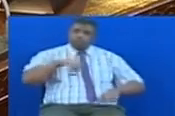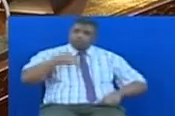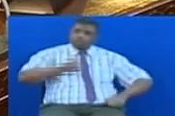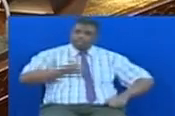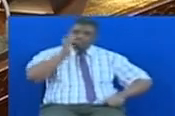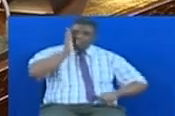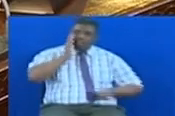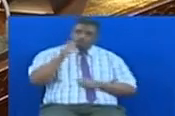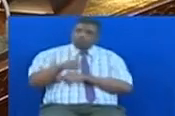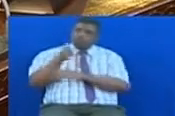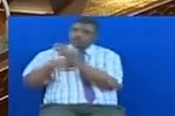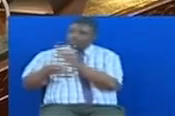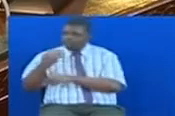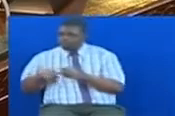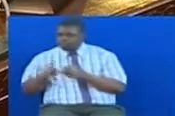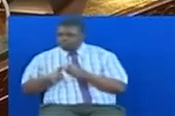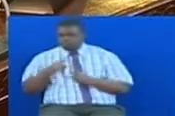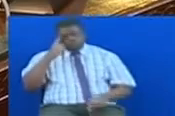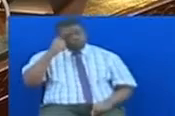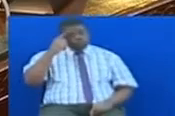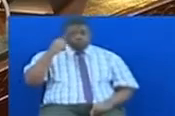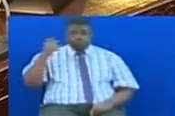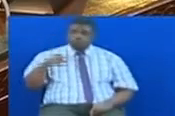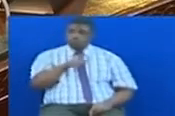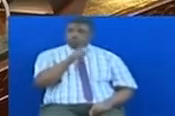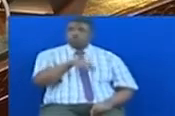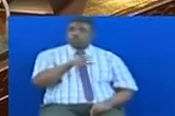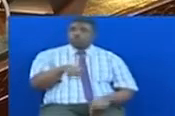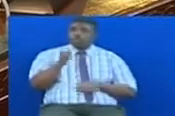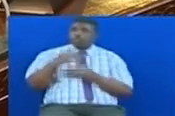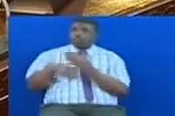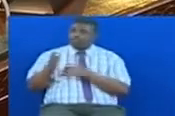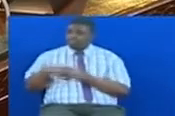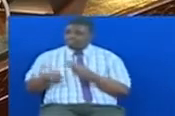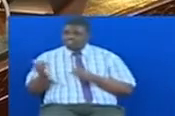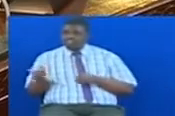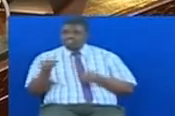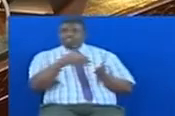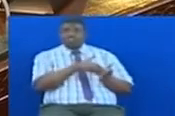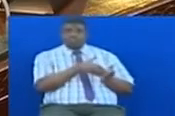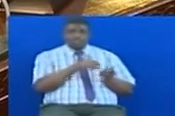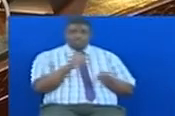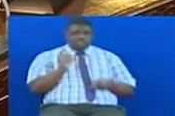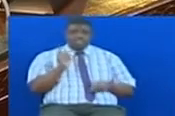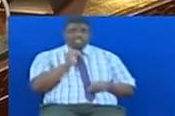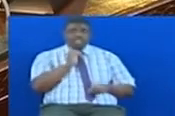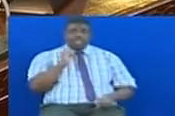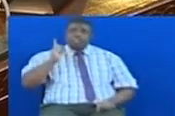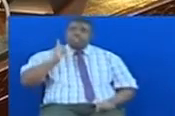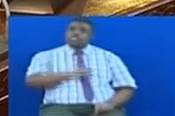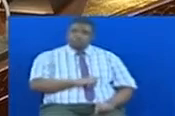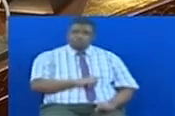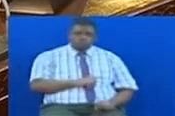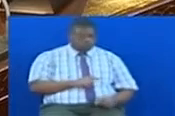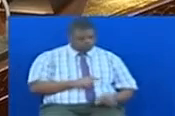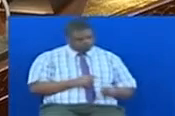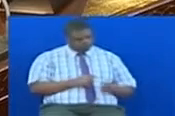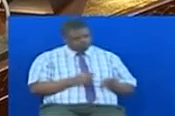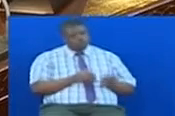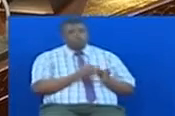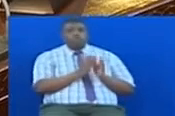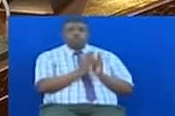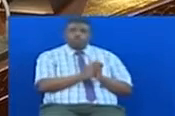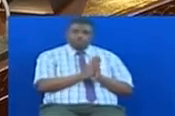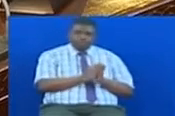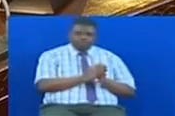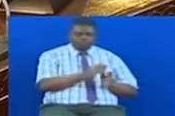ulemavu, ili sasa zile ndoto za watu wenye ulemavu ziendelee kufikiwa kila itwapo leo. Lakini pia niendelee kutoa rai kwa watu